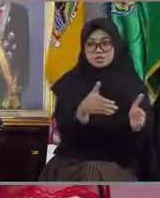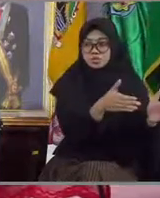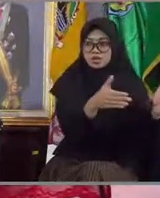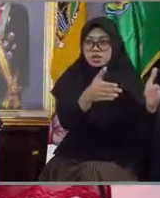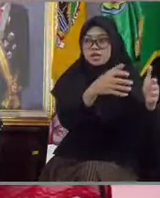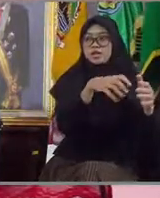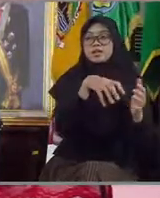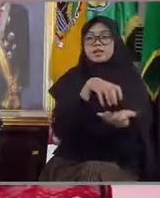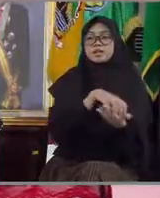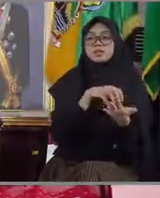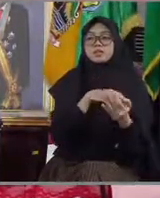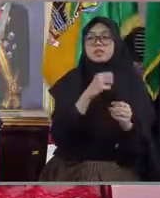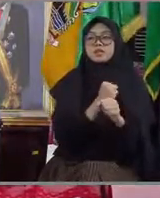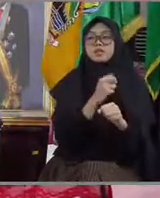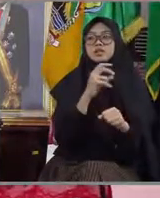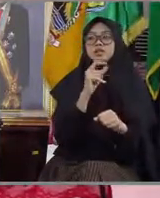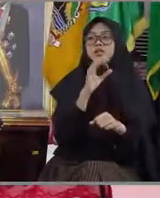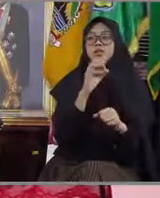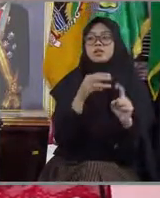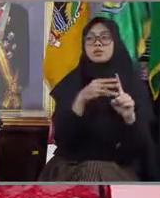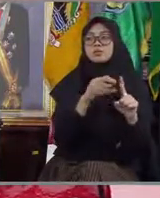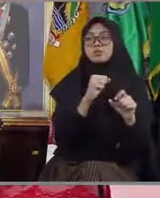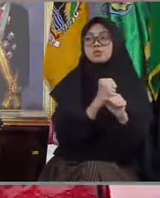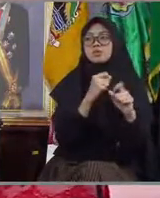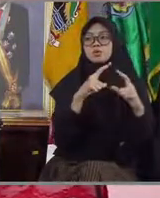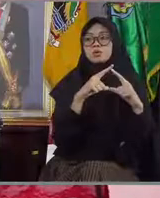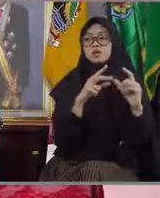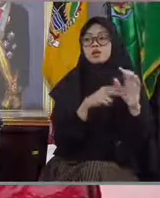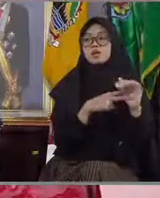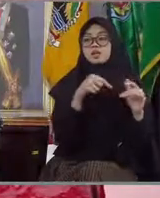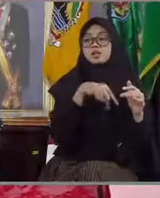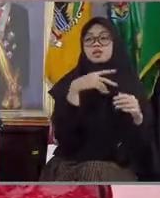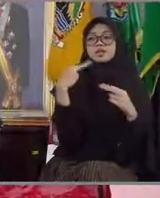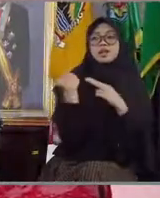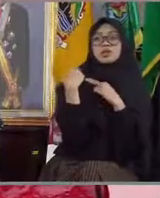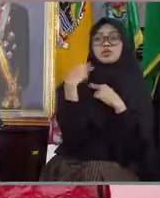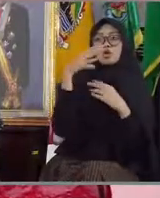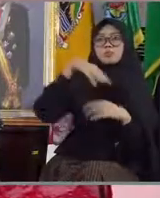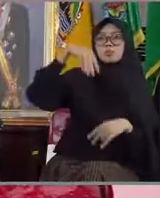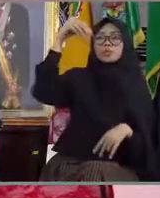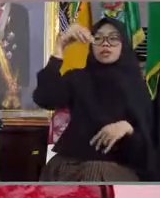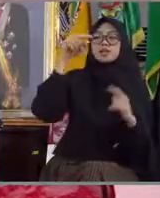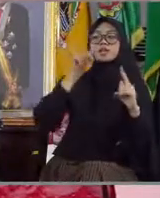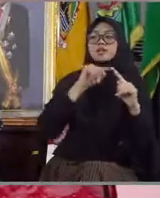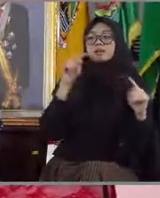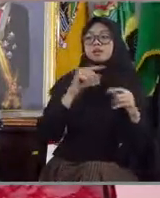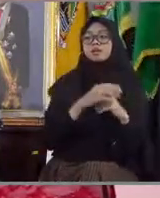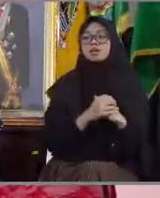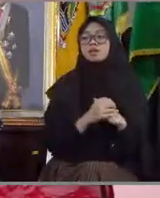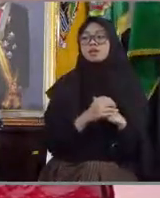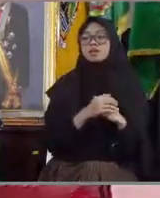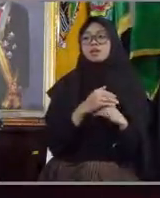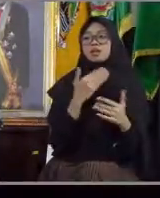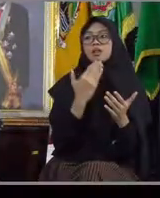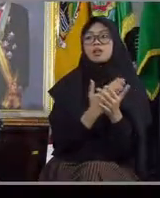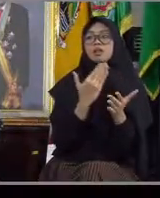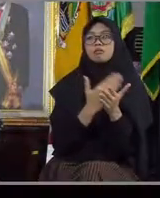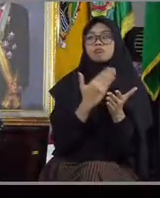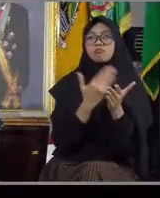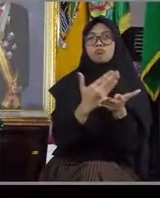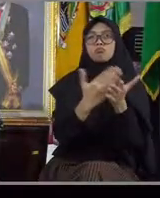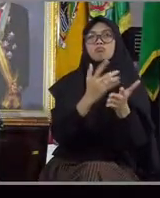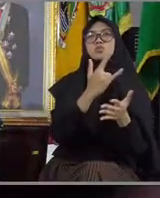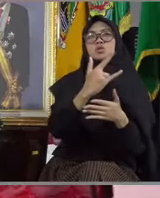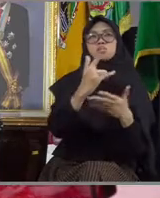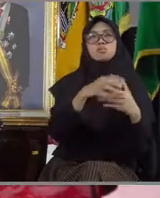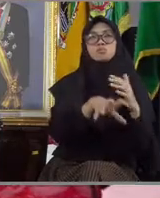Kabupaten Grobogan, ini kan kewenangan pusat. Akan tetapi sudah bertahun-tahun menggenangi banjir sama. Oke, gini.